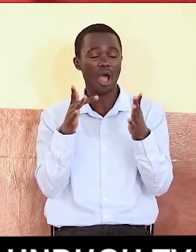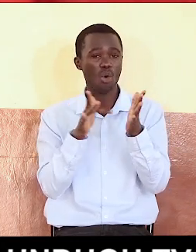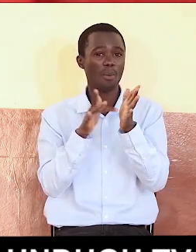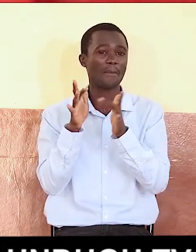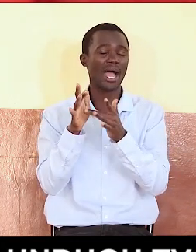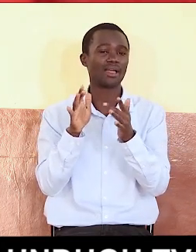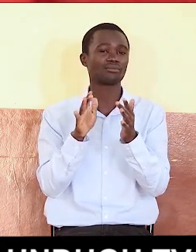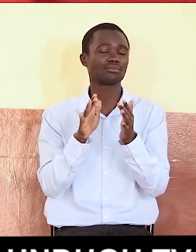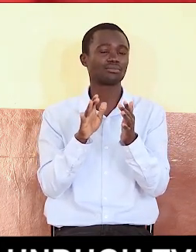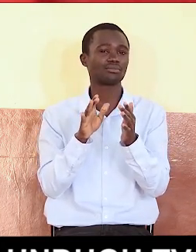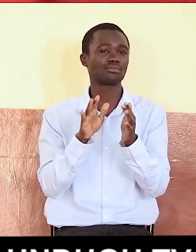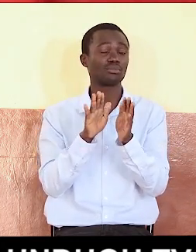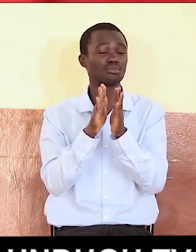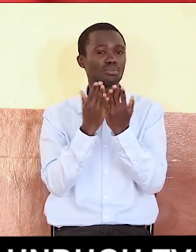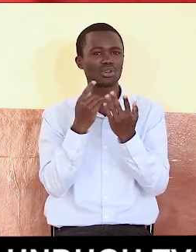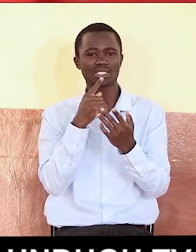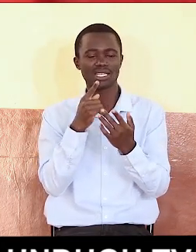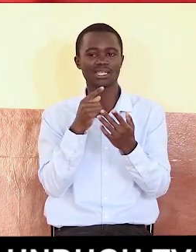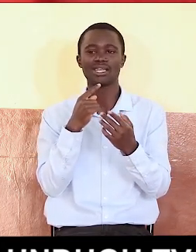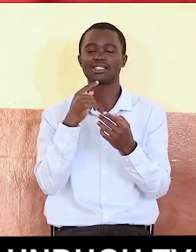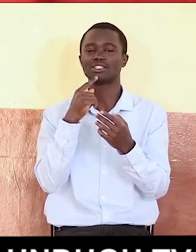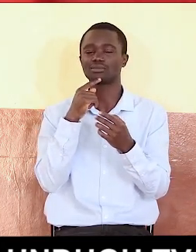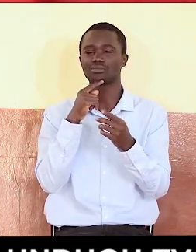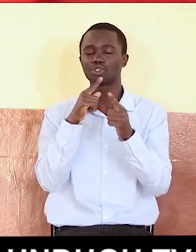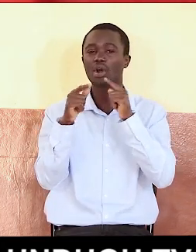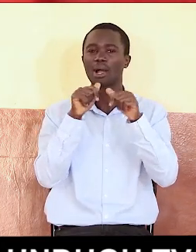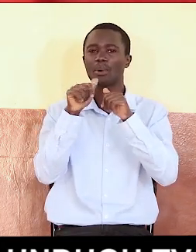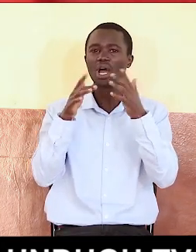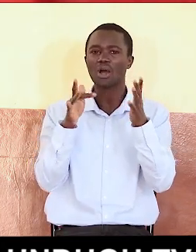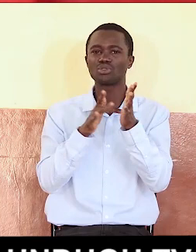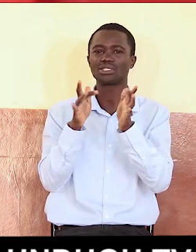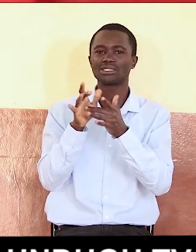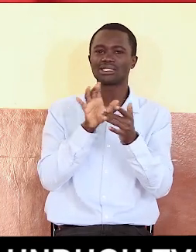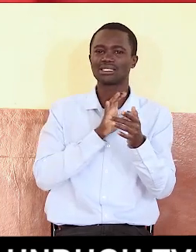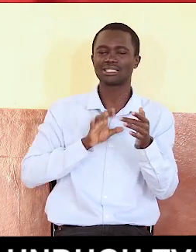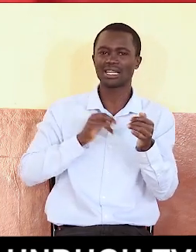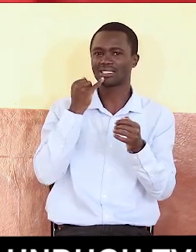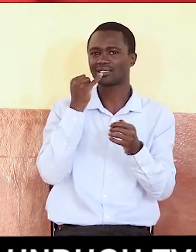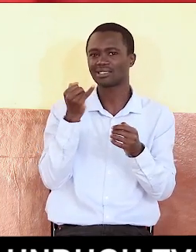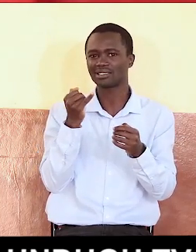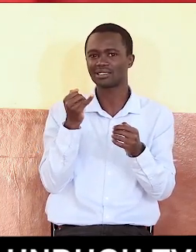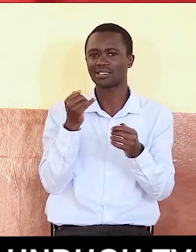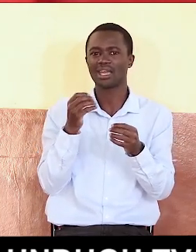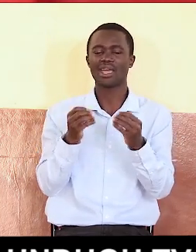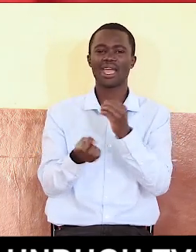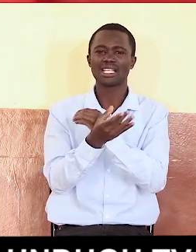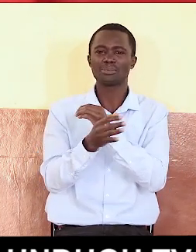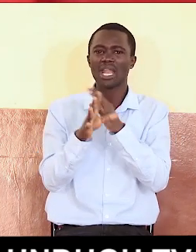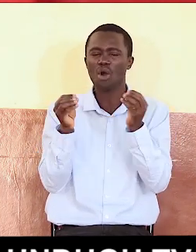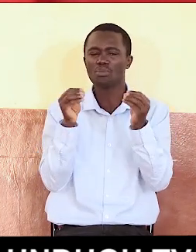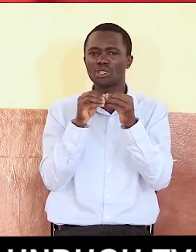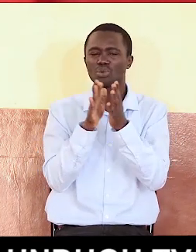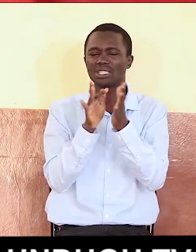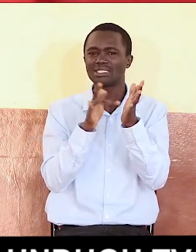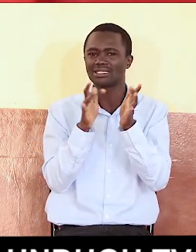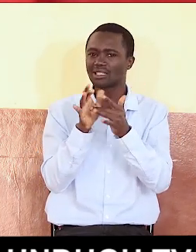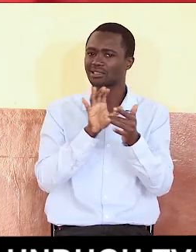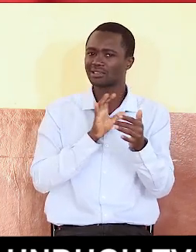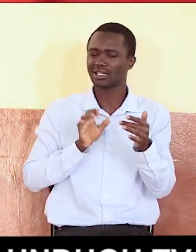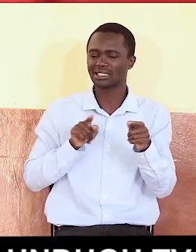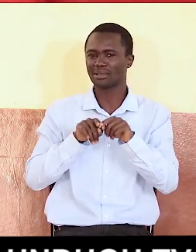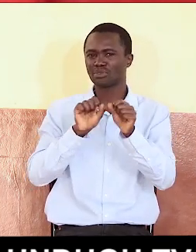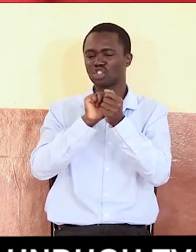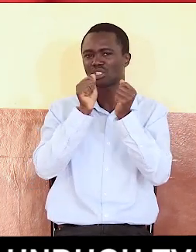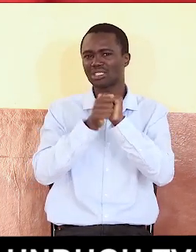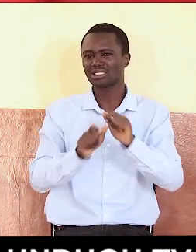Yesu Kristo anayemjua. Anasema na anaeleza jinsi alivyokutana naye na akambadilisha maisha